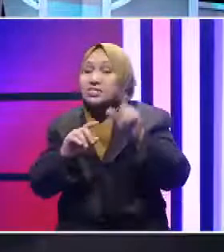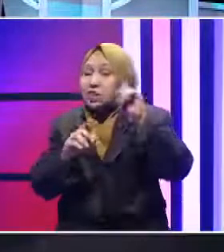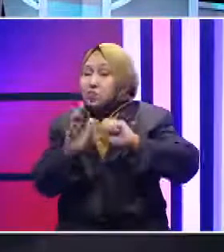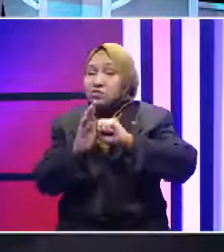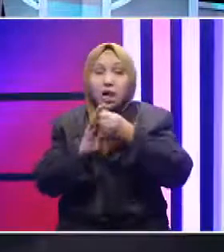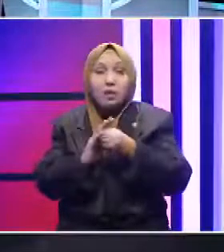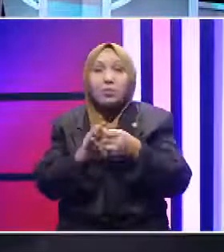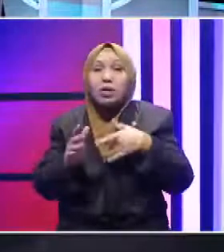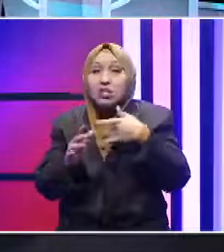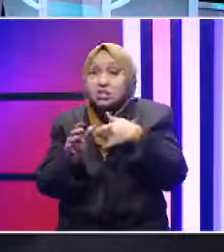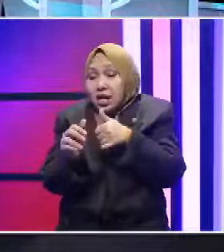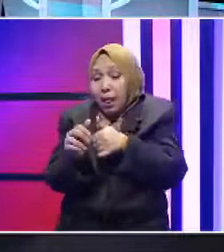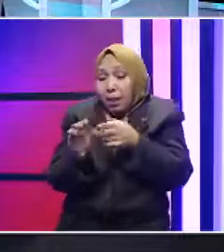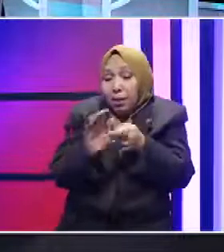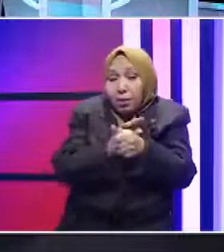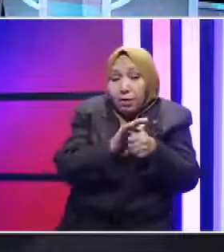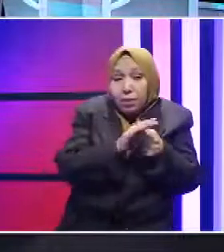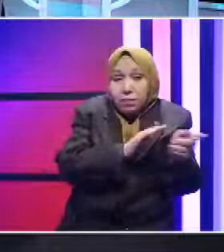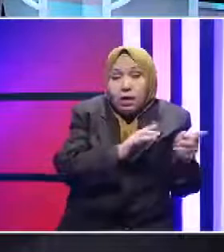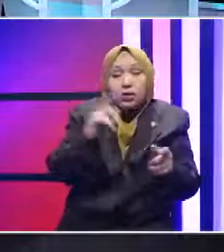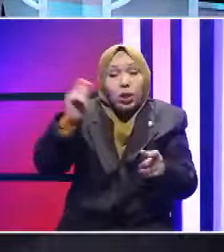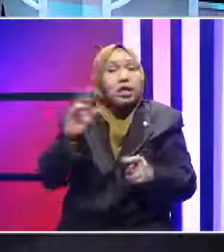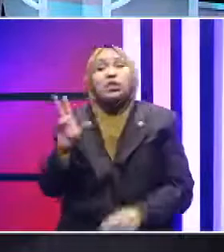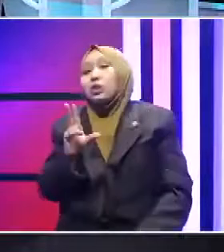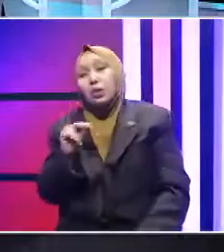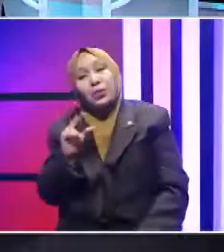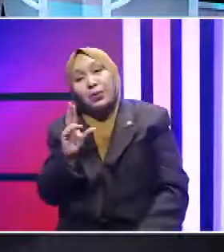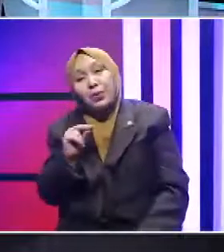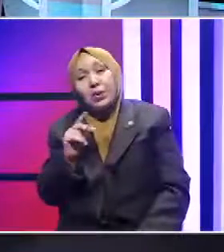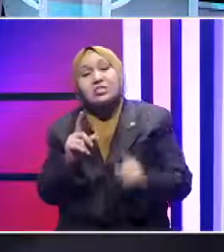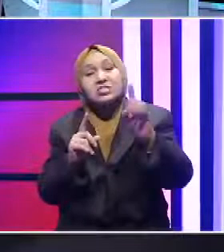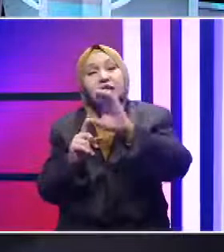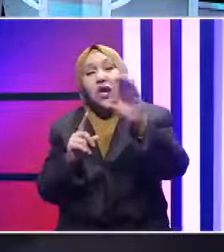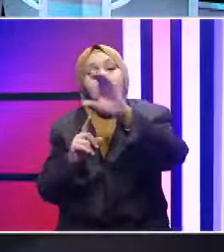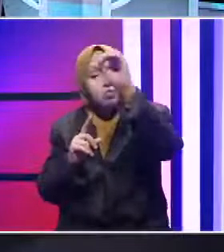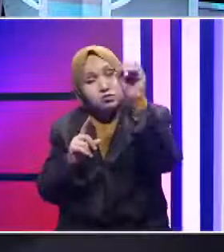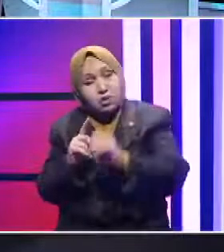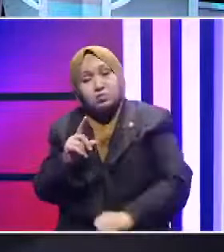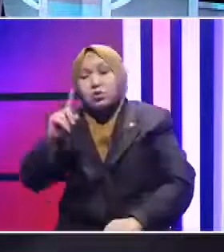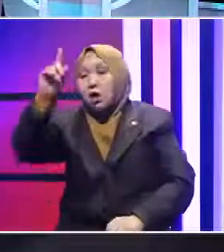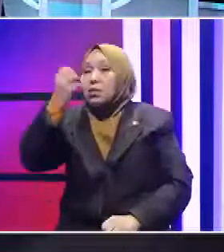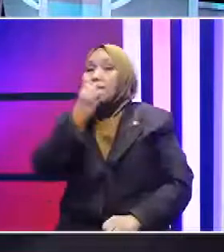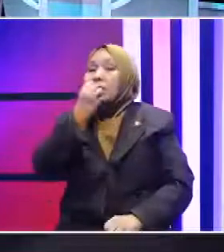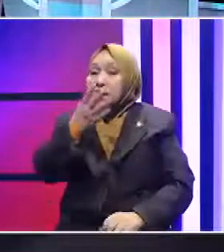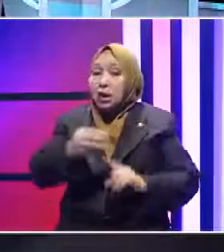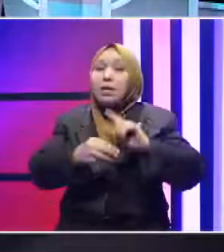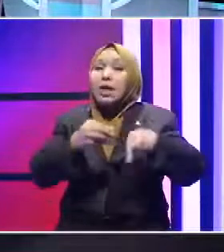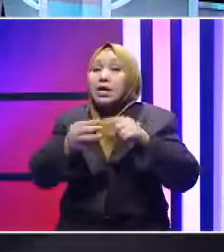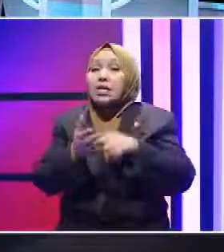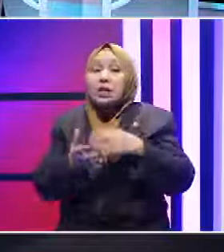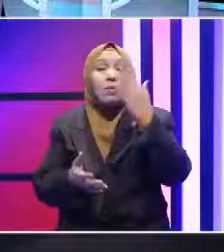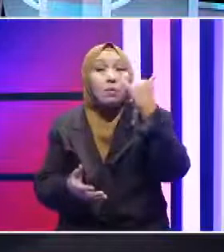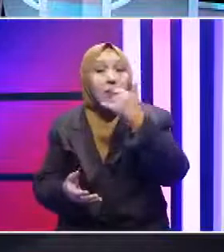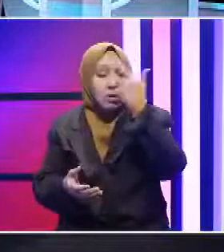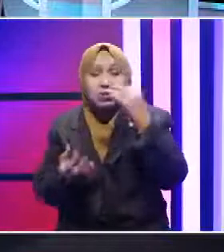pun rasa nak escape, pergi keluar ikut pintu, pergi toilet, tak ada. 100% dan Allah beritahu perkara ini kerana apa?